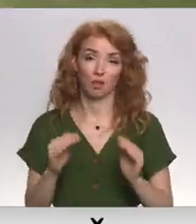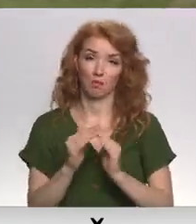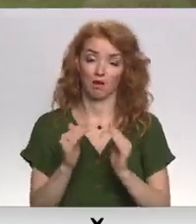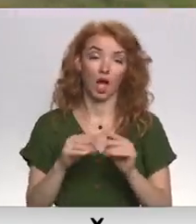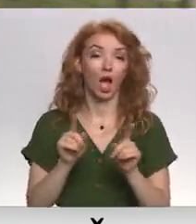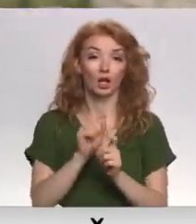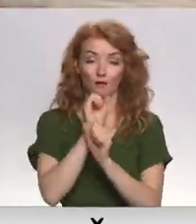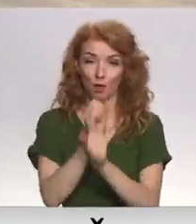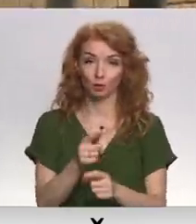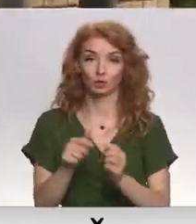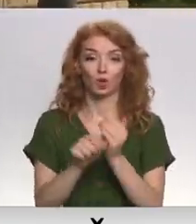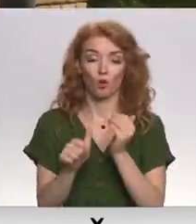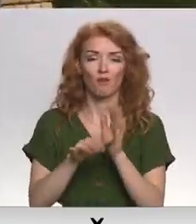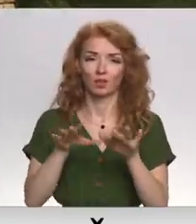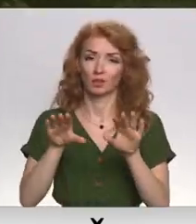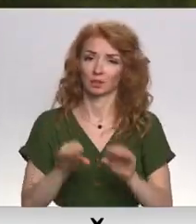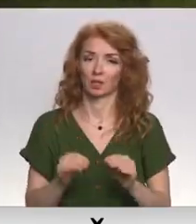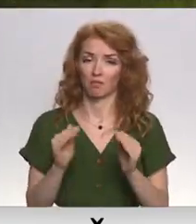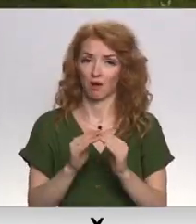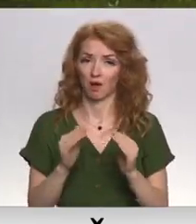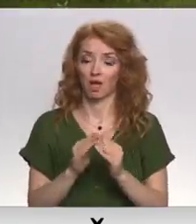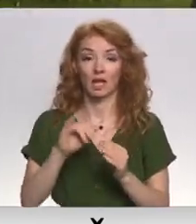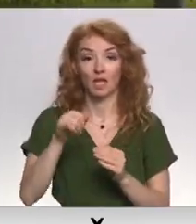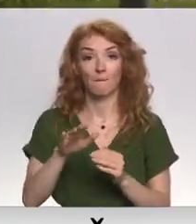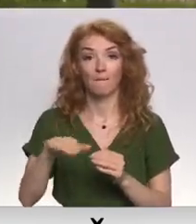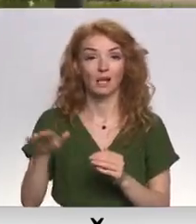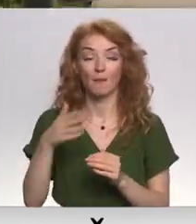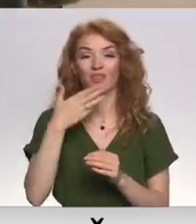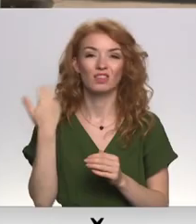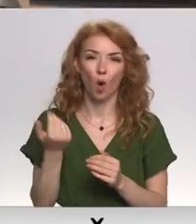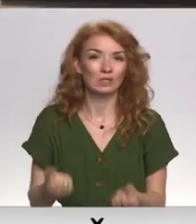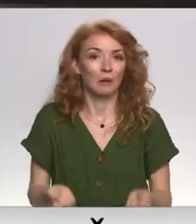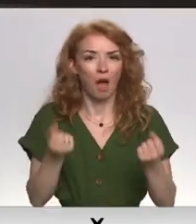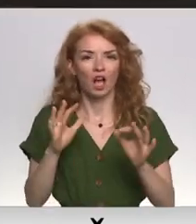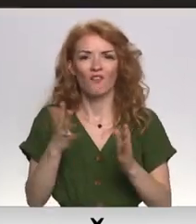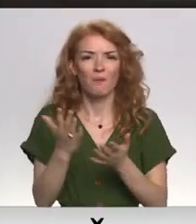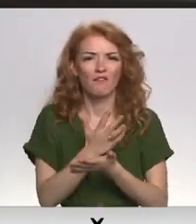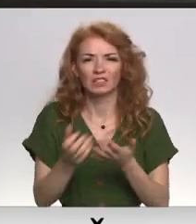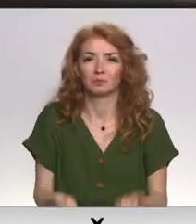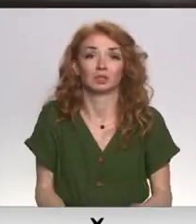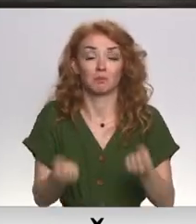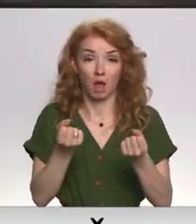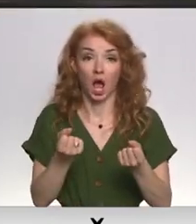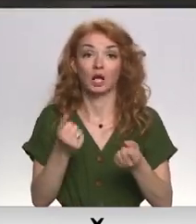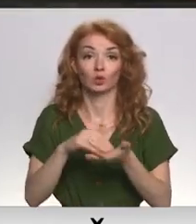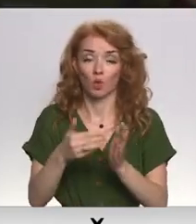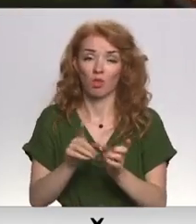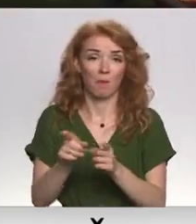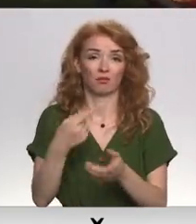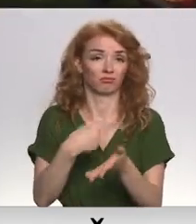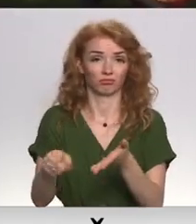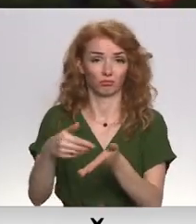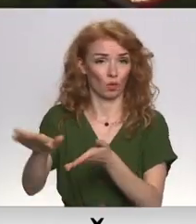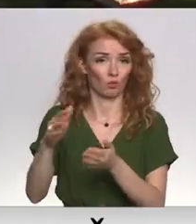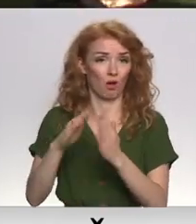arī vemšanu un caureju. Ja bērnam nekonstatēs vidēju smagu vai smagu atūdeņošanos, viņi tāpat izrakstīs no slimnīcas. Tikai